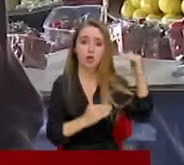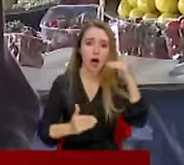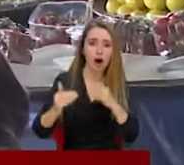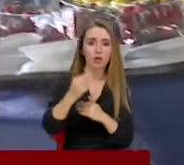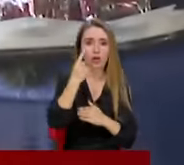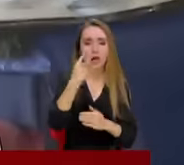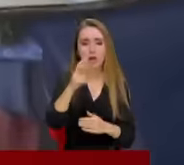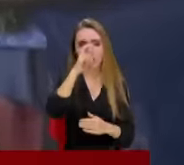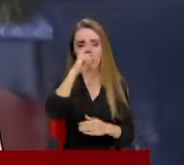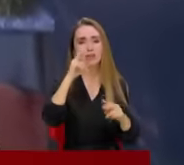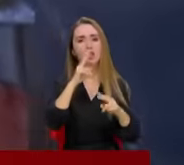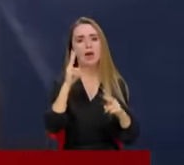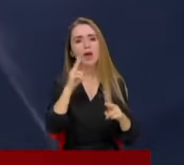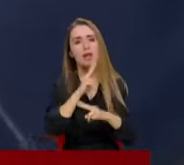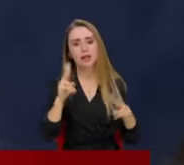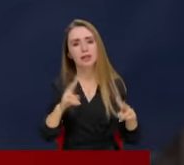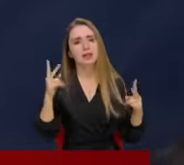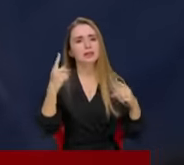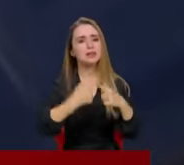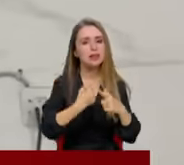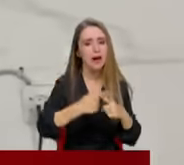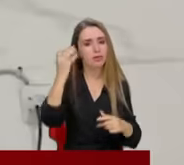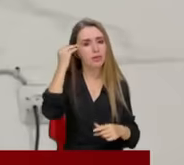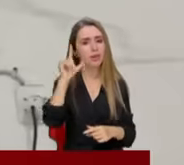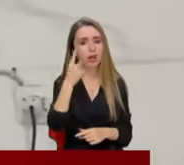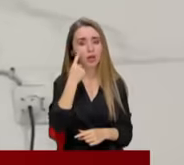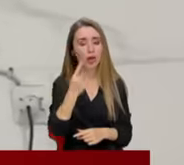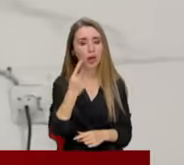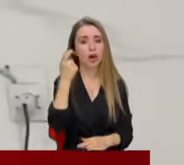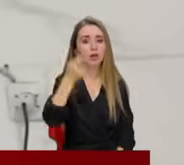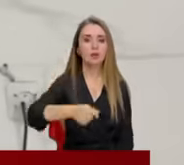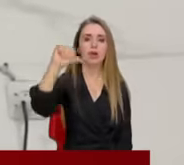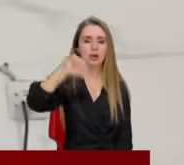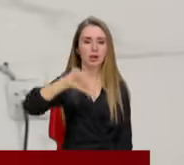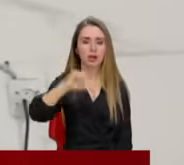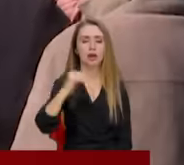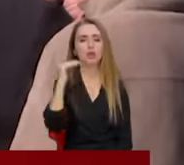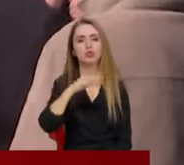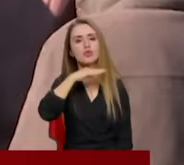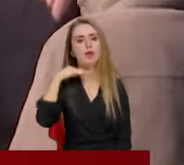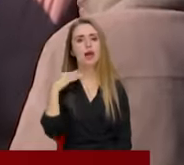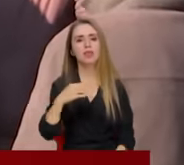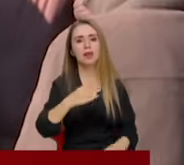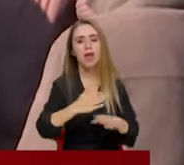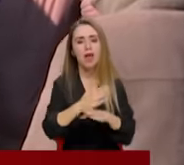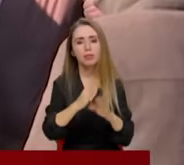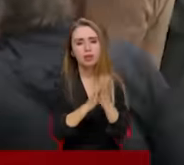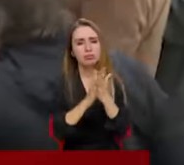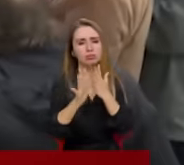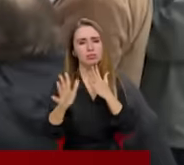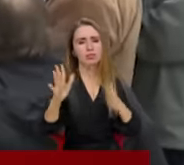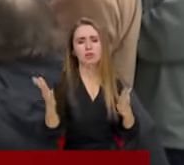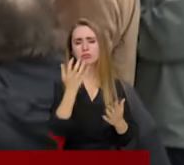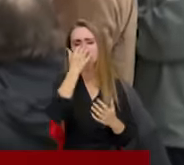karşısında doğalgaz, elektrik, kira gibi temel ihtiyaçlarını karşılayamaması, ucuz et, ekmek kuyruğunda